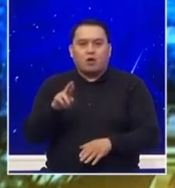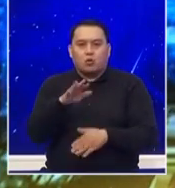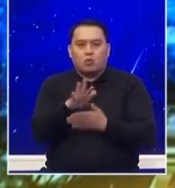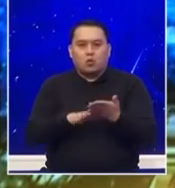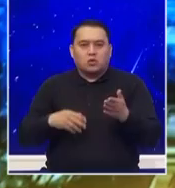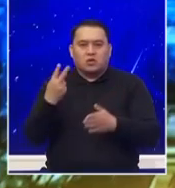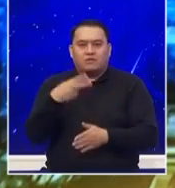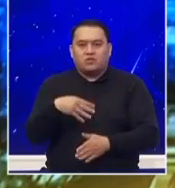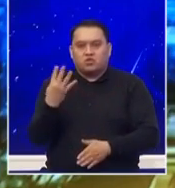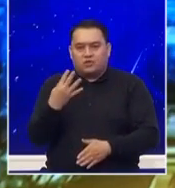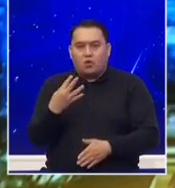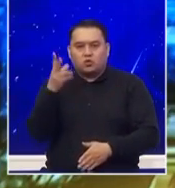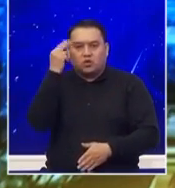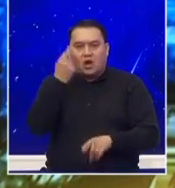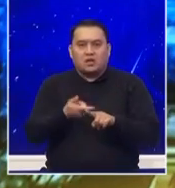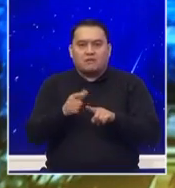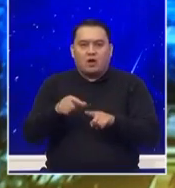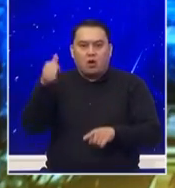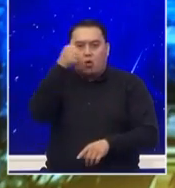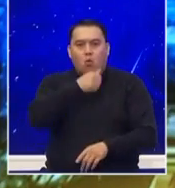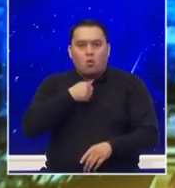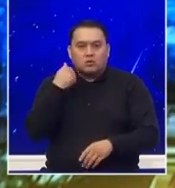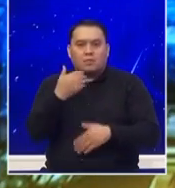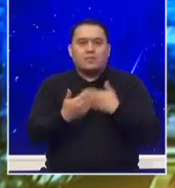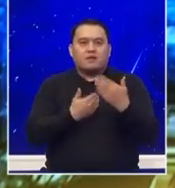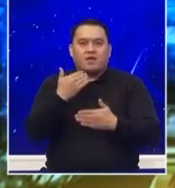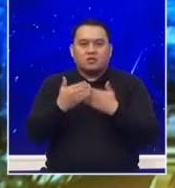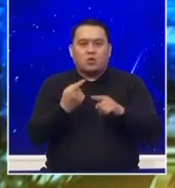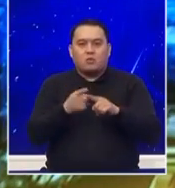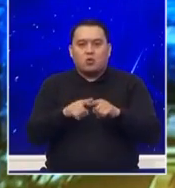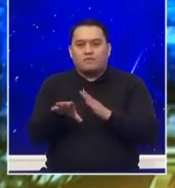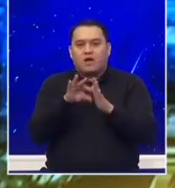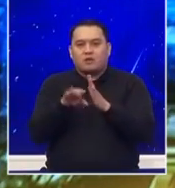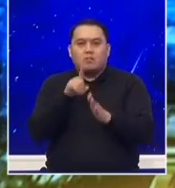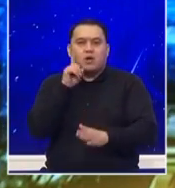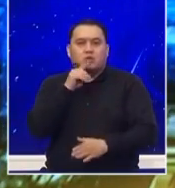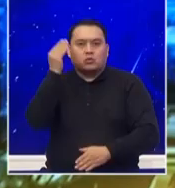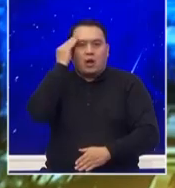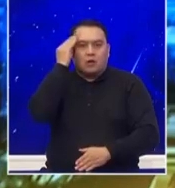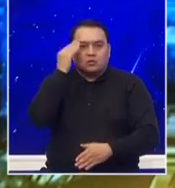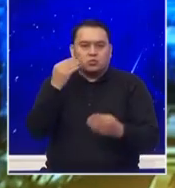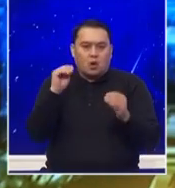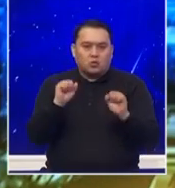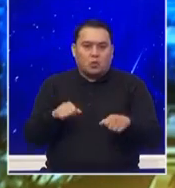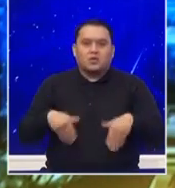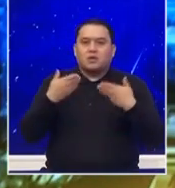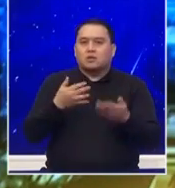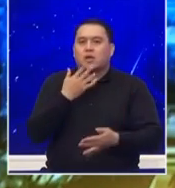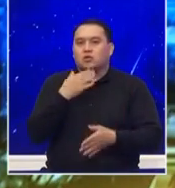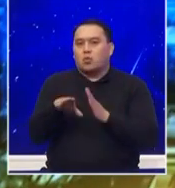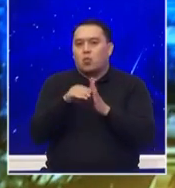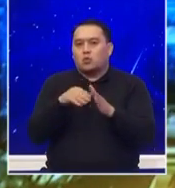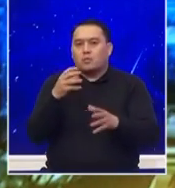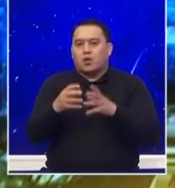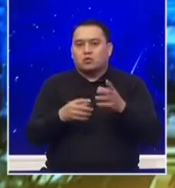продлится до 24 числа этого месяца. Первенство страны направлено на выявление молодых талантов, способных представить национальную